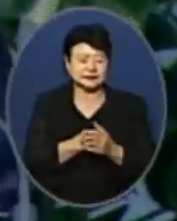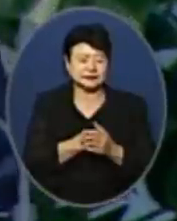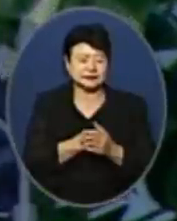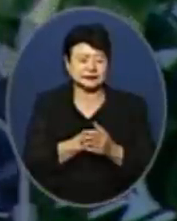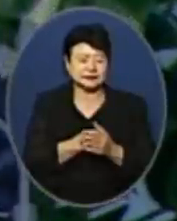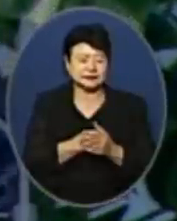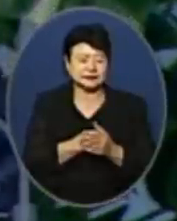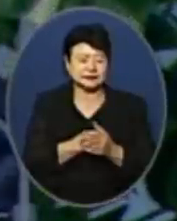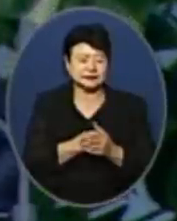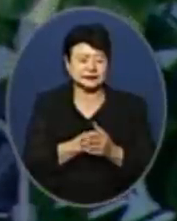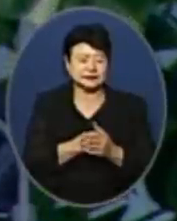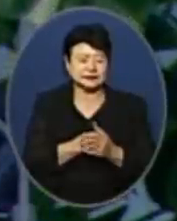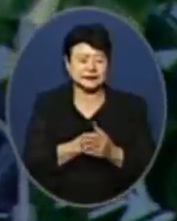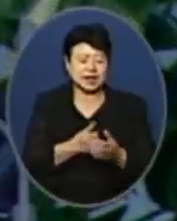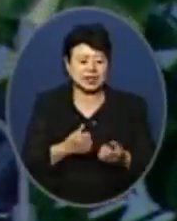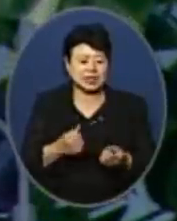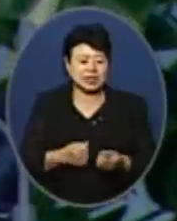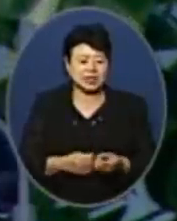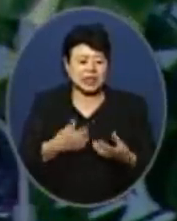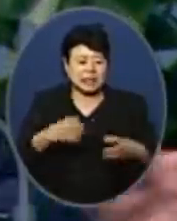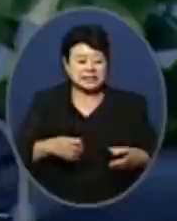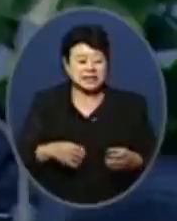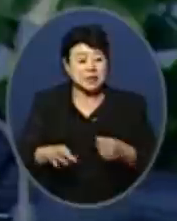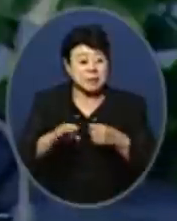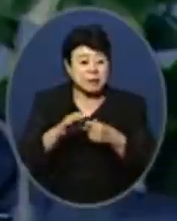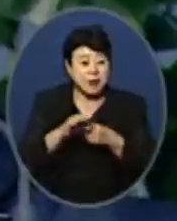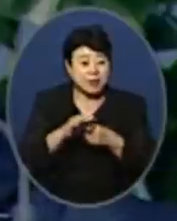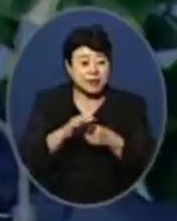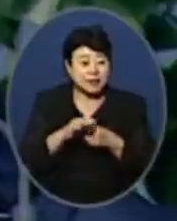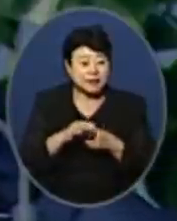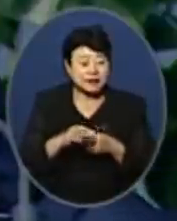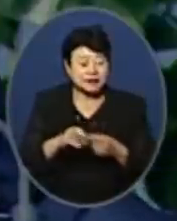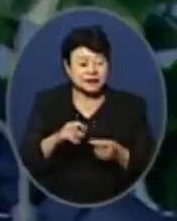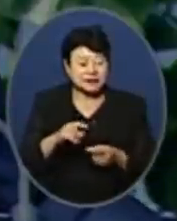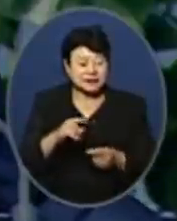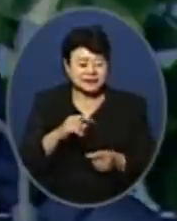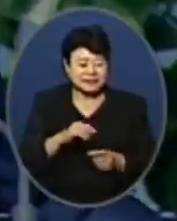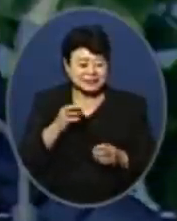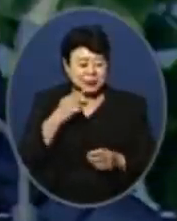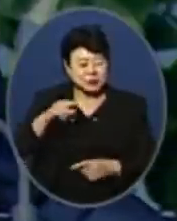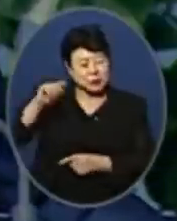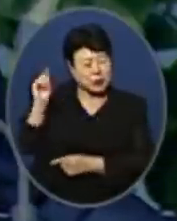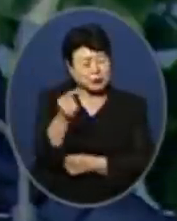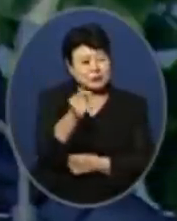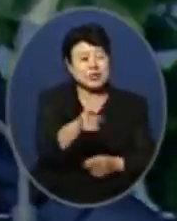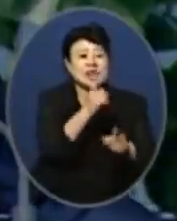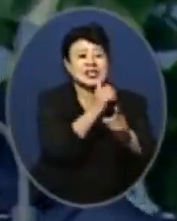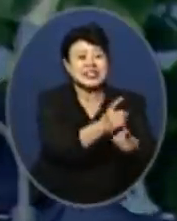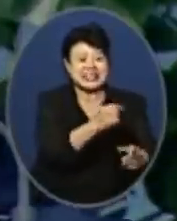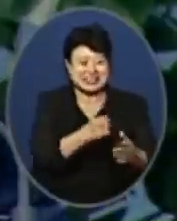근데 한바탕은 깨질 뻔했어요. 왜? 내가 맨날 골프 치면 이기거든요.